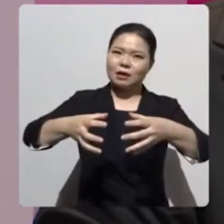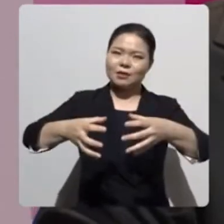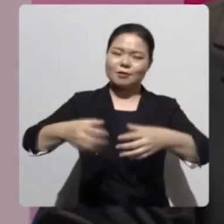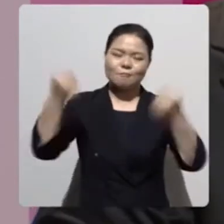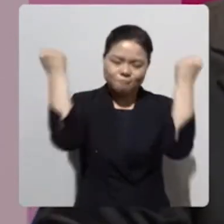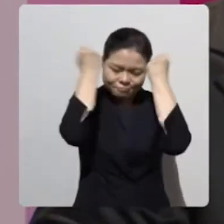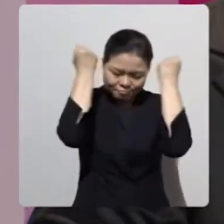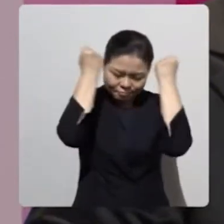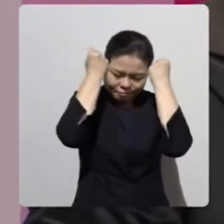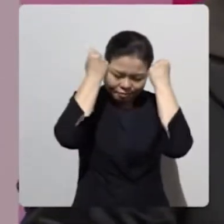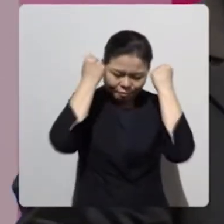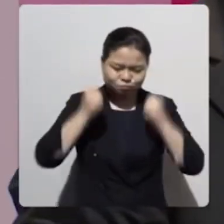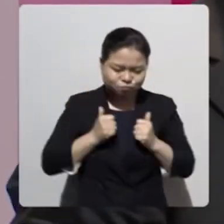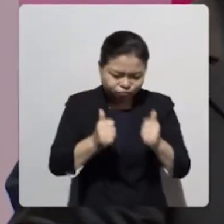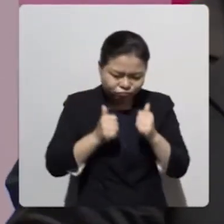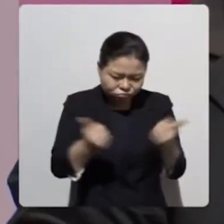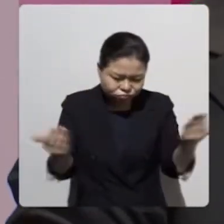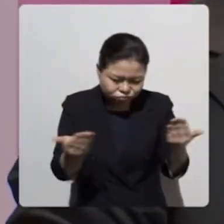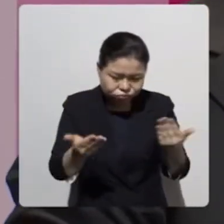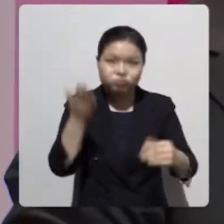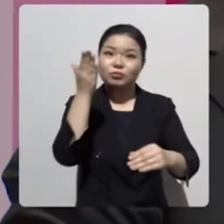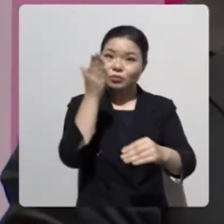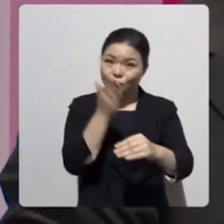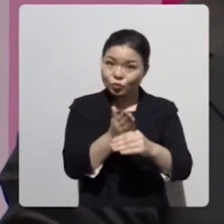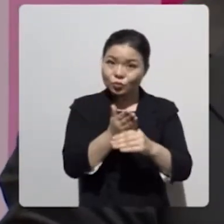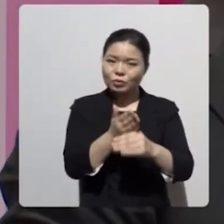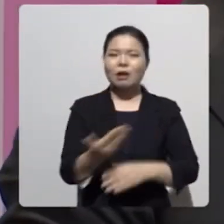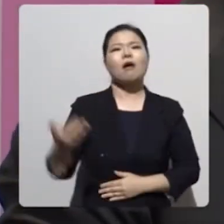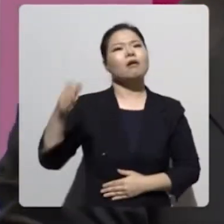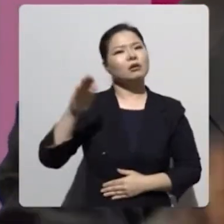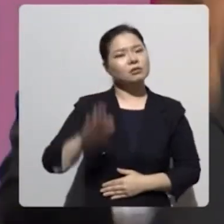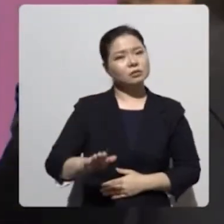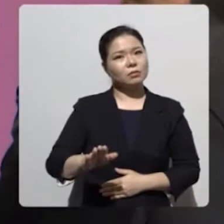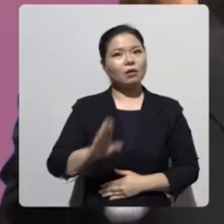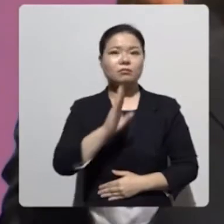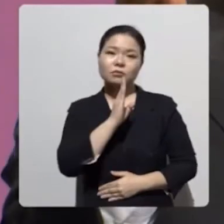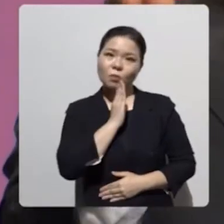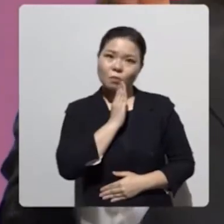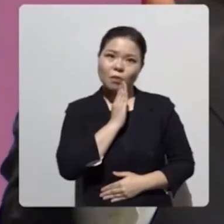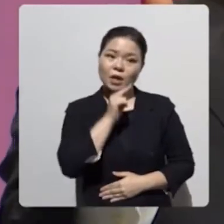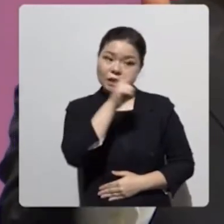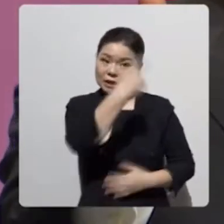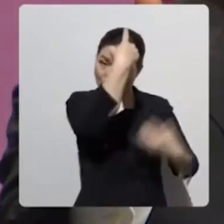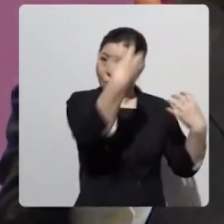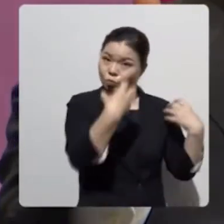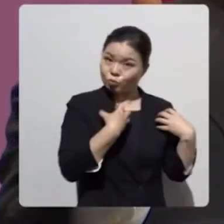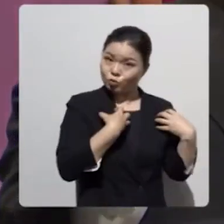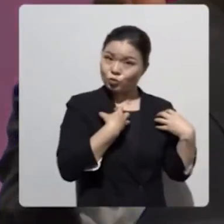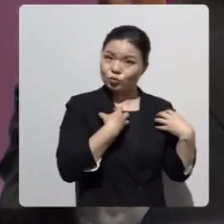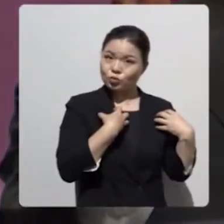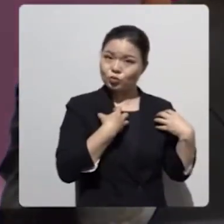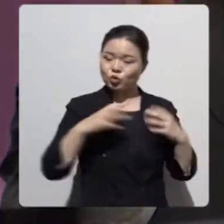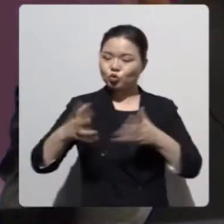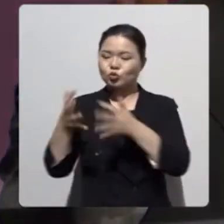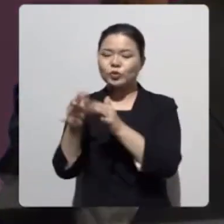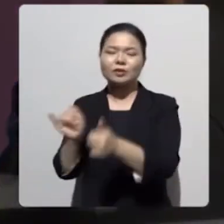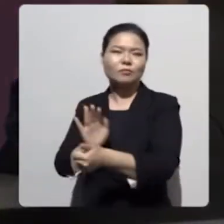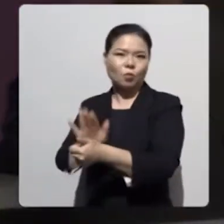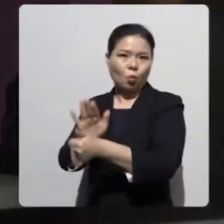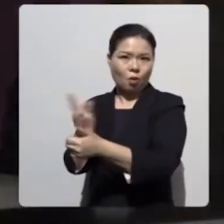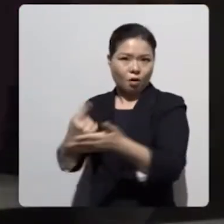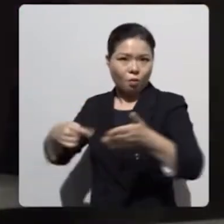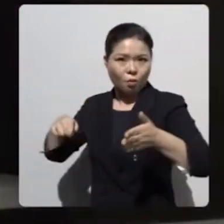고군분투하며 치열하게 싸우고 있습니다. 그러나 과연 이 정부는 국민들을 돕기